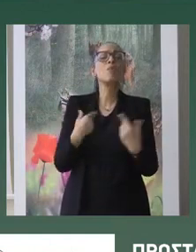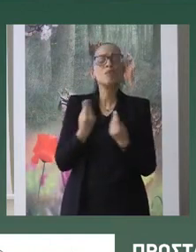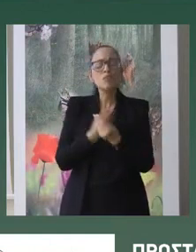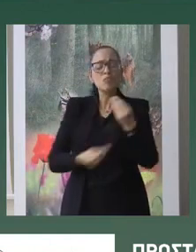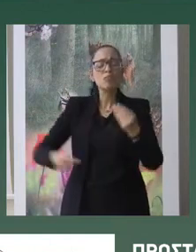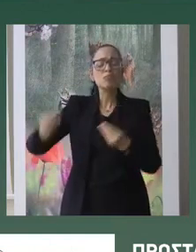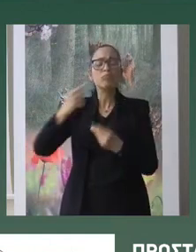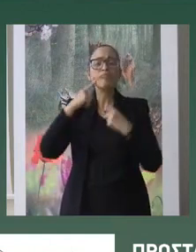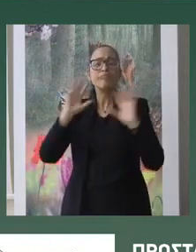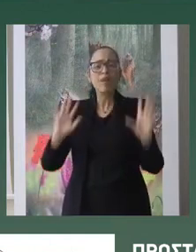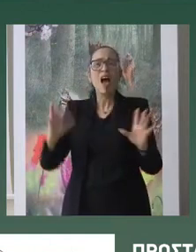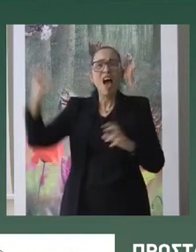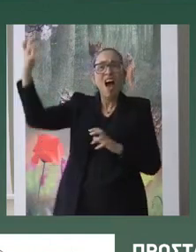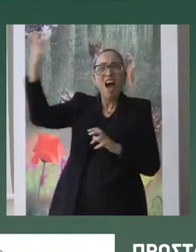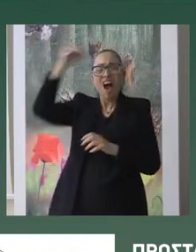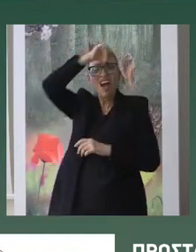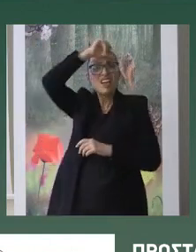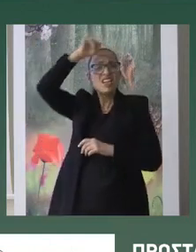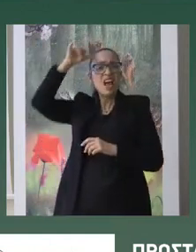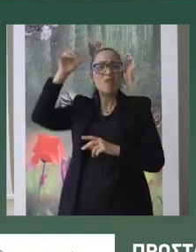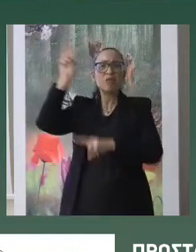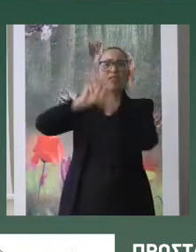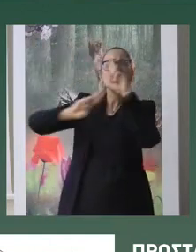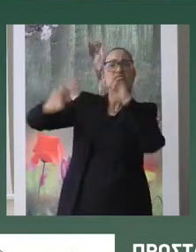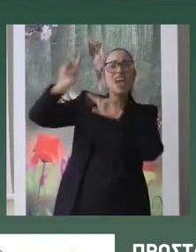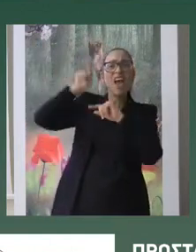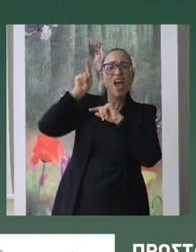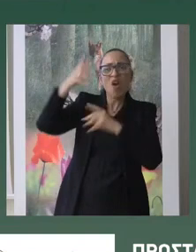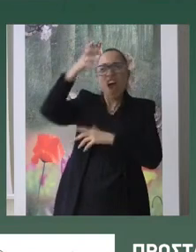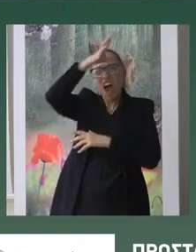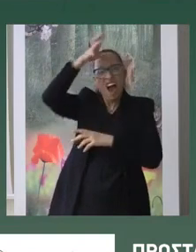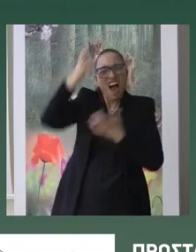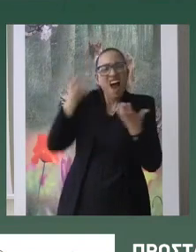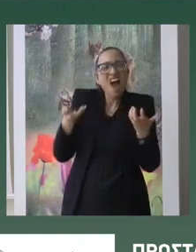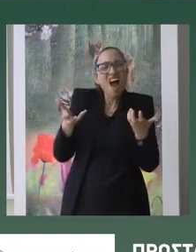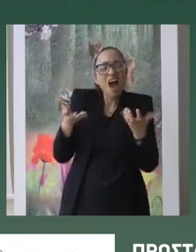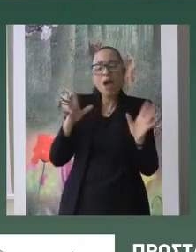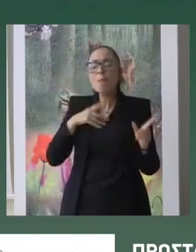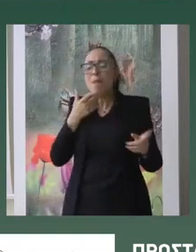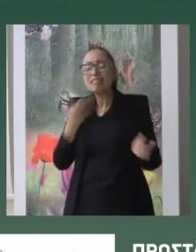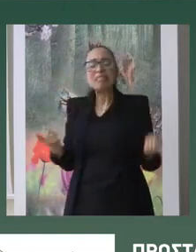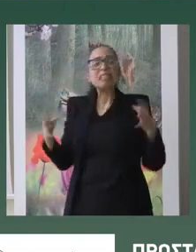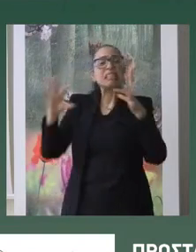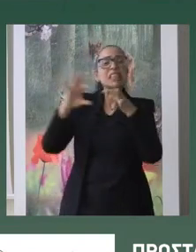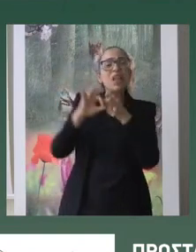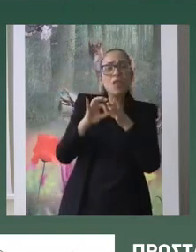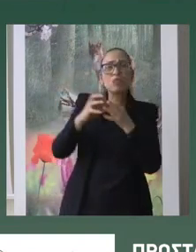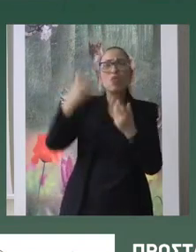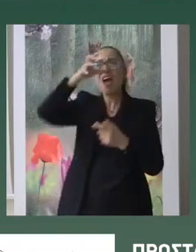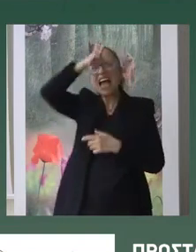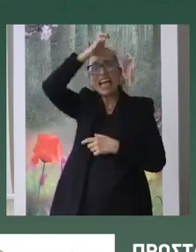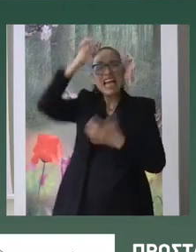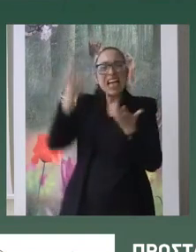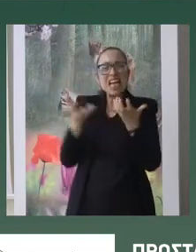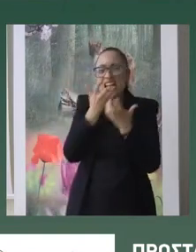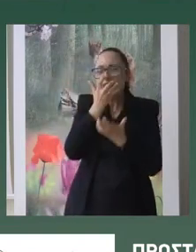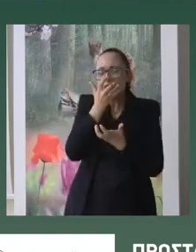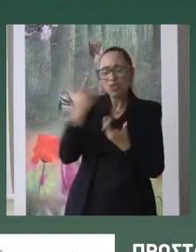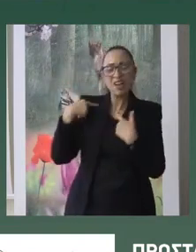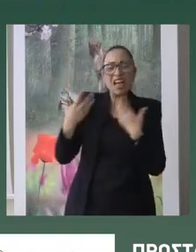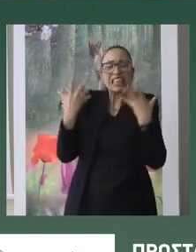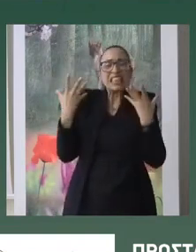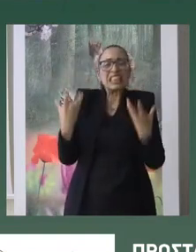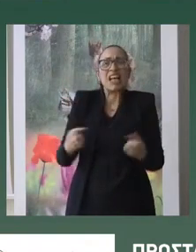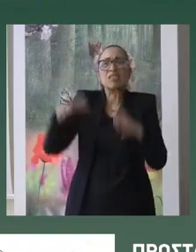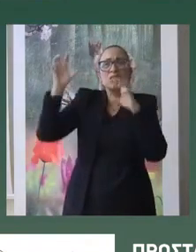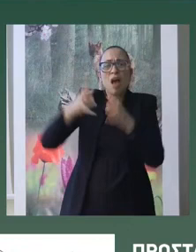πόλη πιο ανθεκτική στον καύσωνα, σε ένα ακραίο καιρικό φαινόμενο, σε ένα συνδυασμό καύσωνα και ξηρασίας, που είναι όλο και πιο συχνά